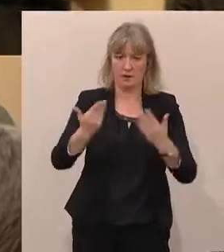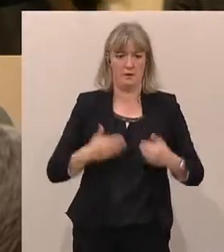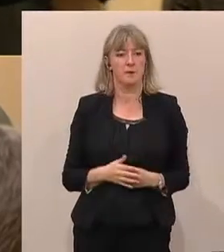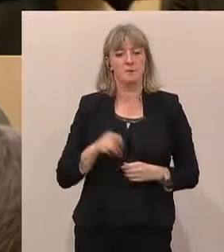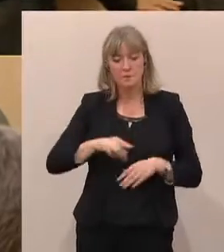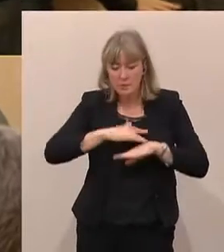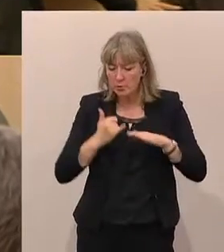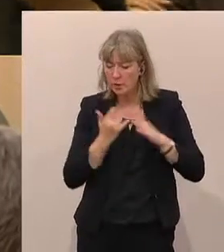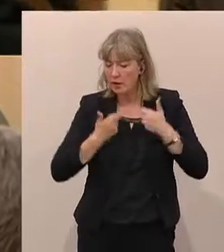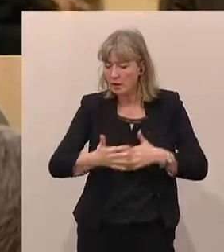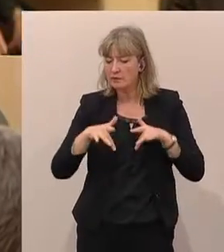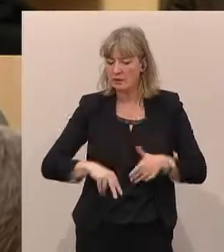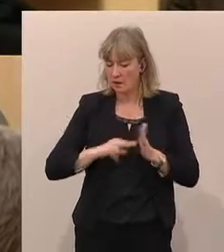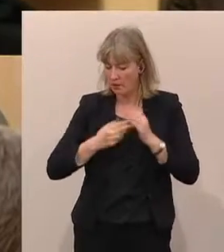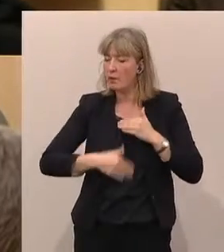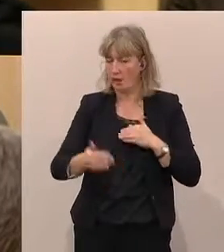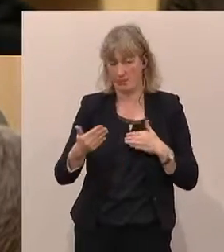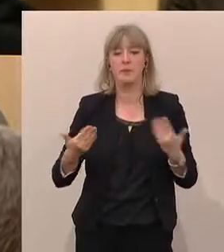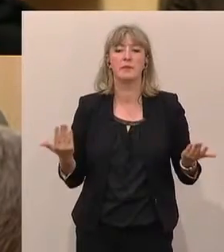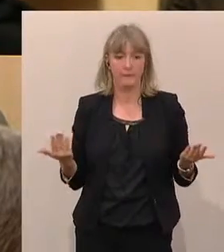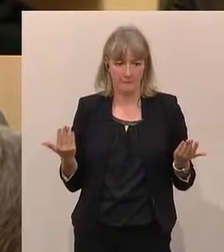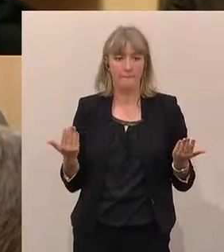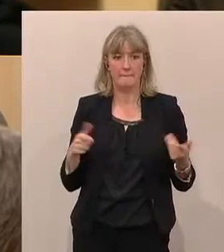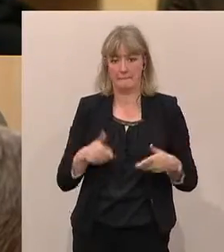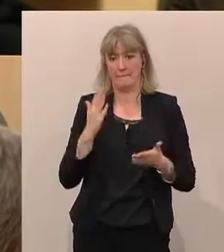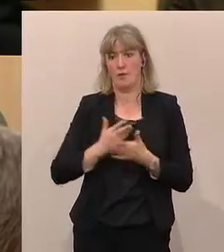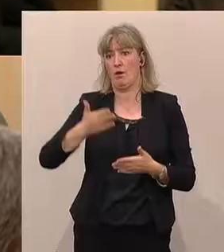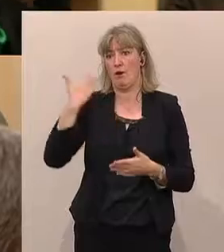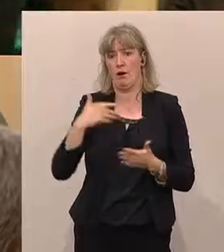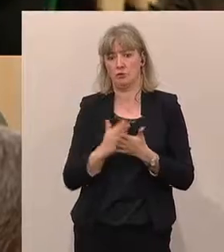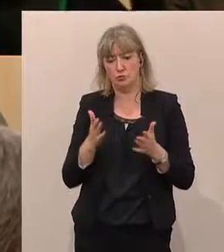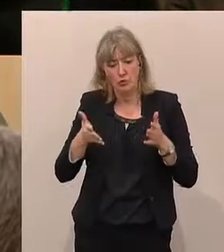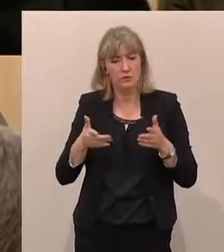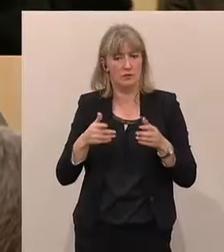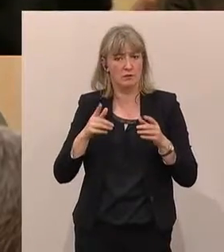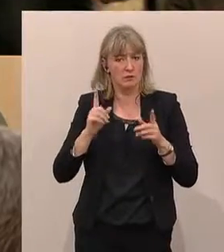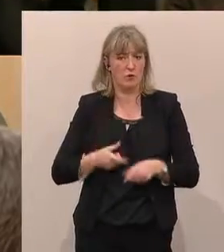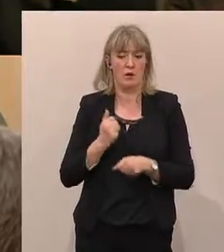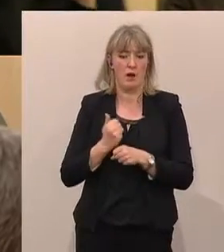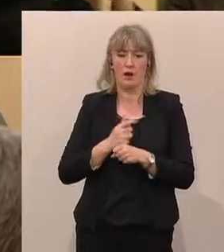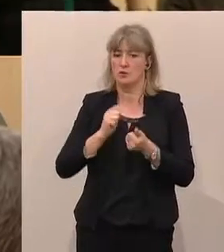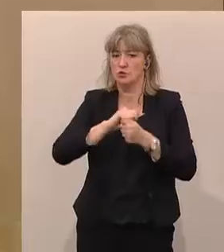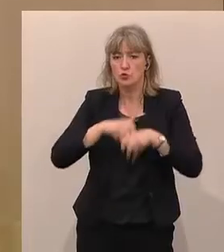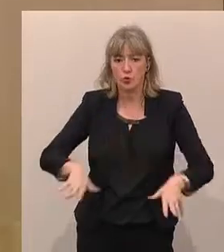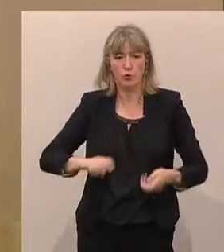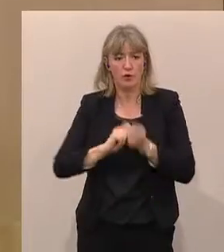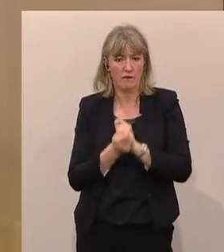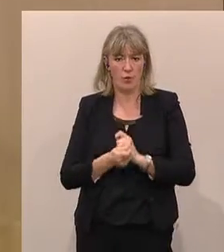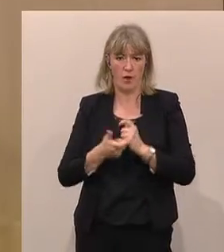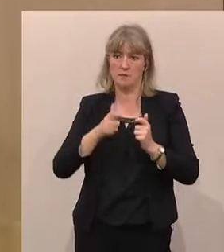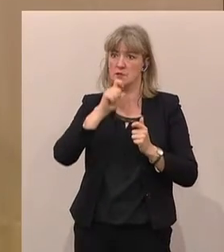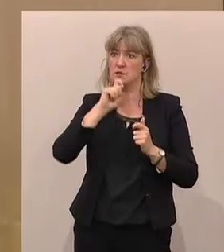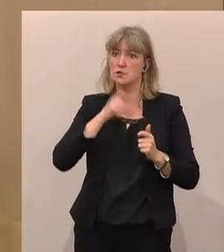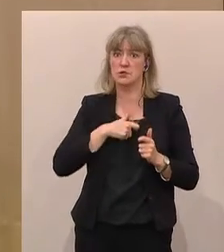den Projekten, die jetzt anstehen, mit der seit langem fälligen Strukturreform der Sozialversicherungsträger,